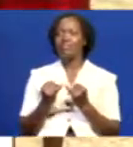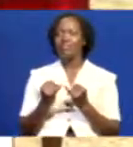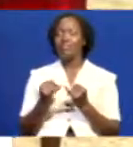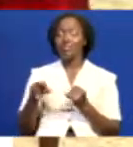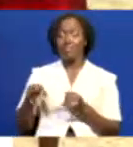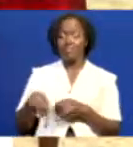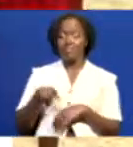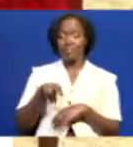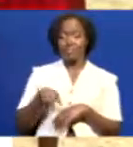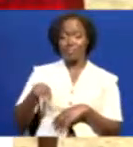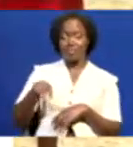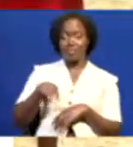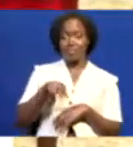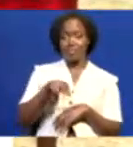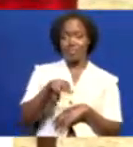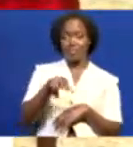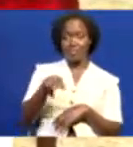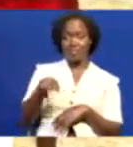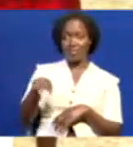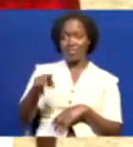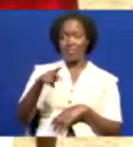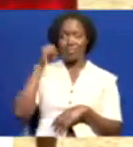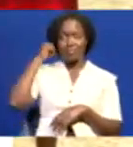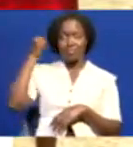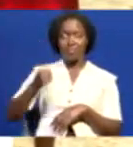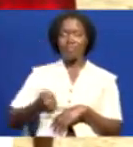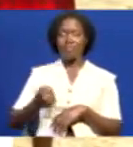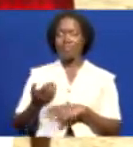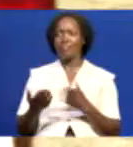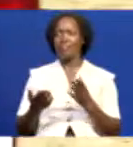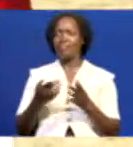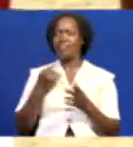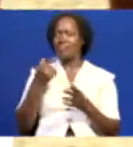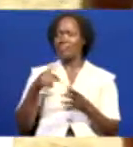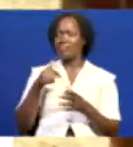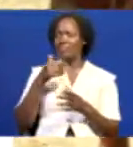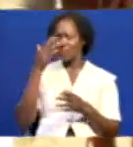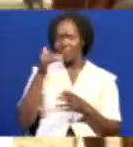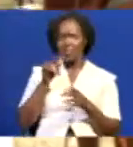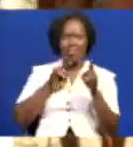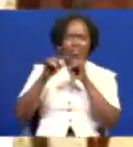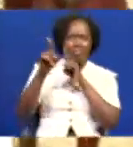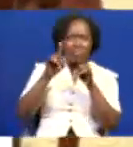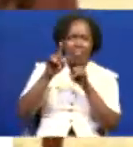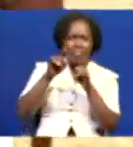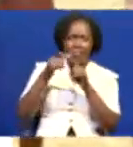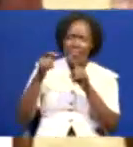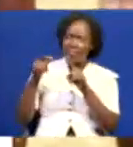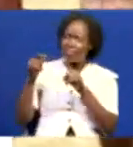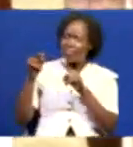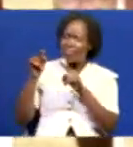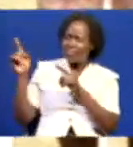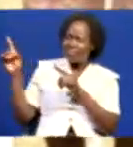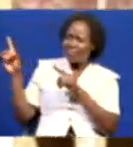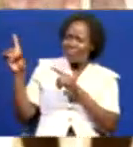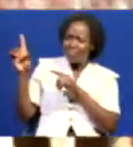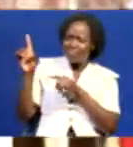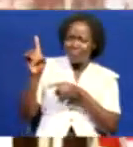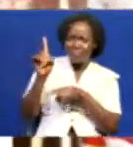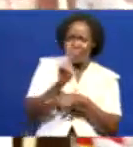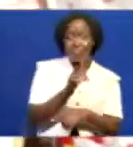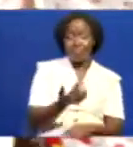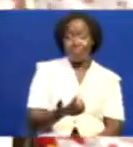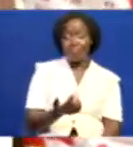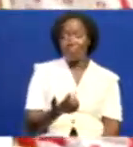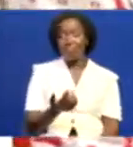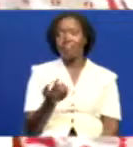ukitembea katika maeneo ya Narok. Na pengine utueleze kwa nini hiyo safari yote kutoka huko kuja kushuhudia hii shughuli.